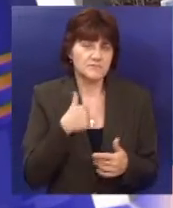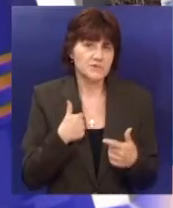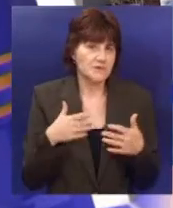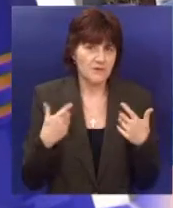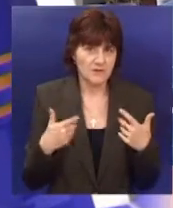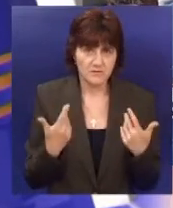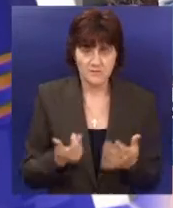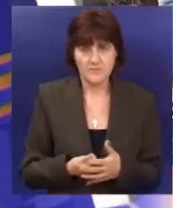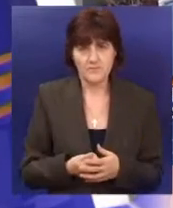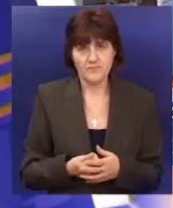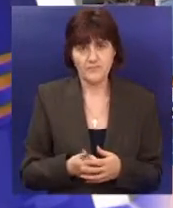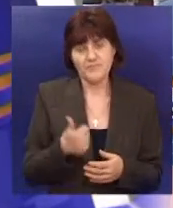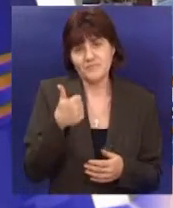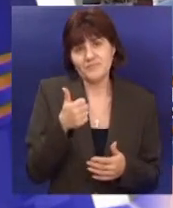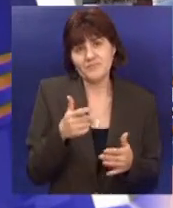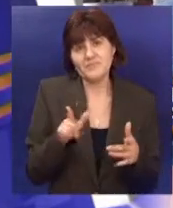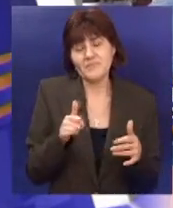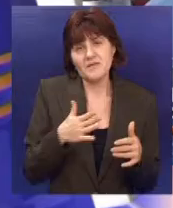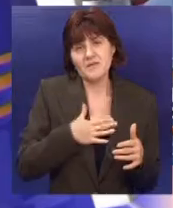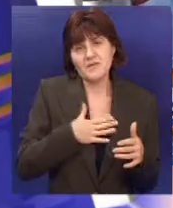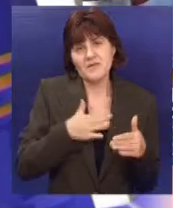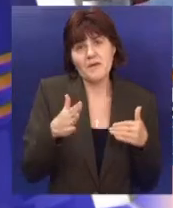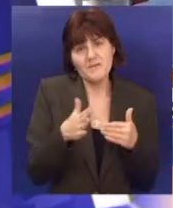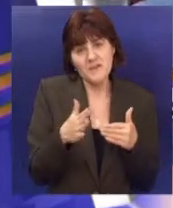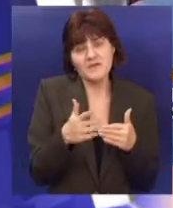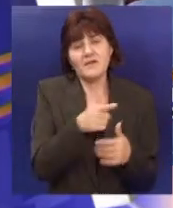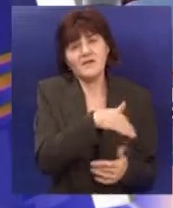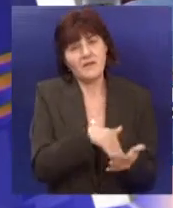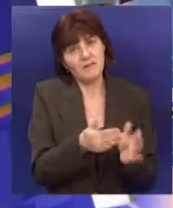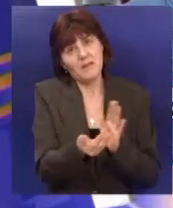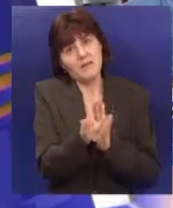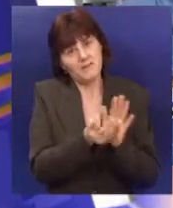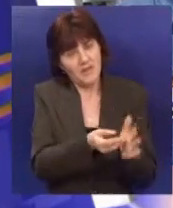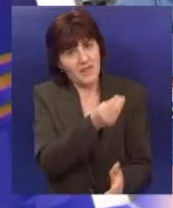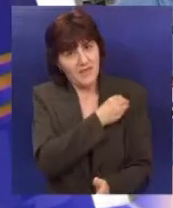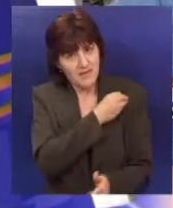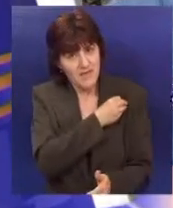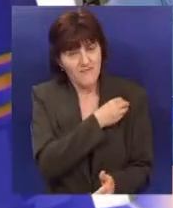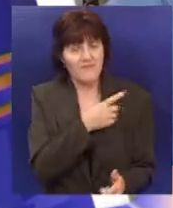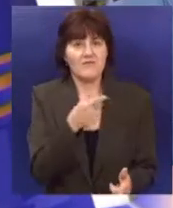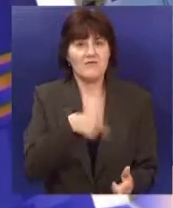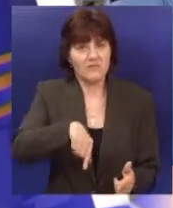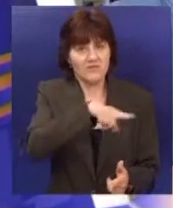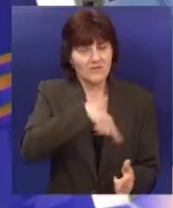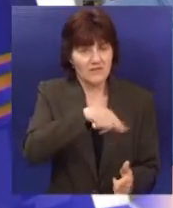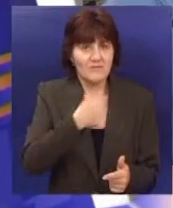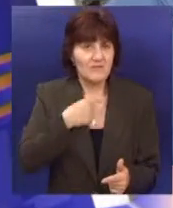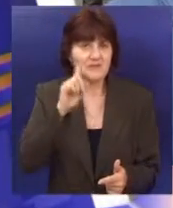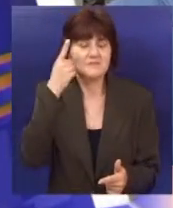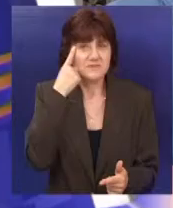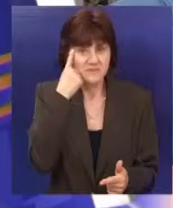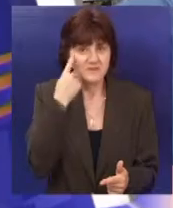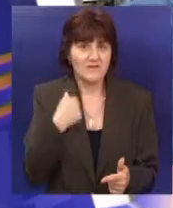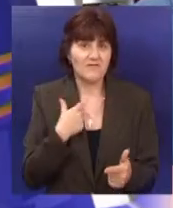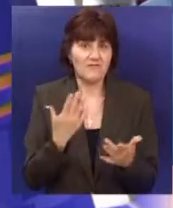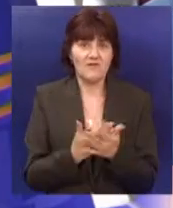u svakom smislu. Samo jedna manja što nisu nama javili prije da smo isterali kola. Mi nismo mogli od